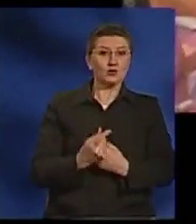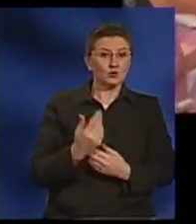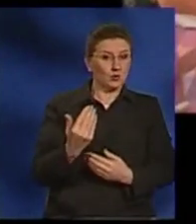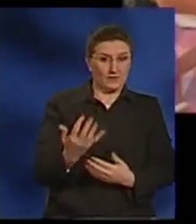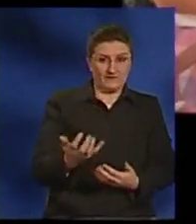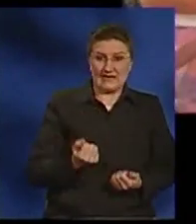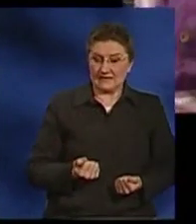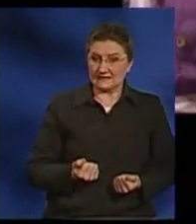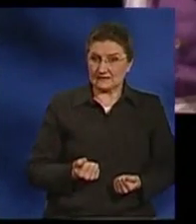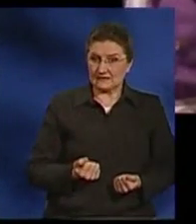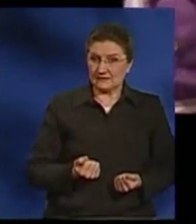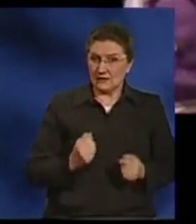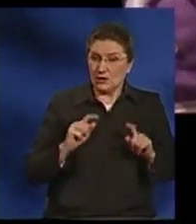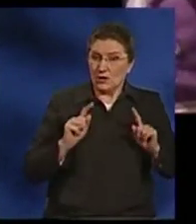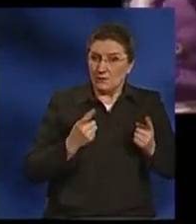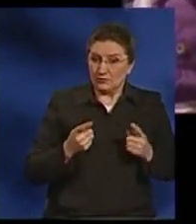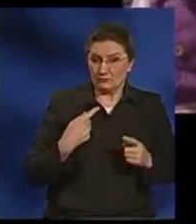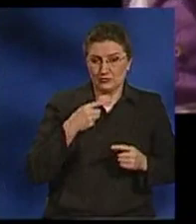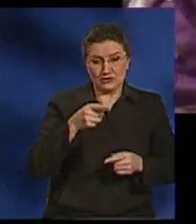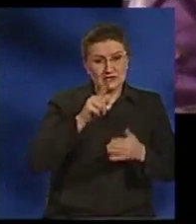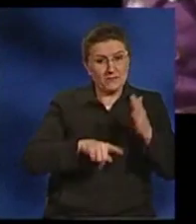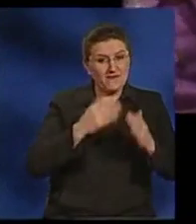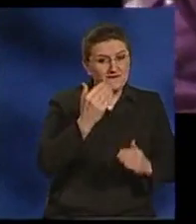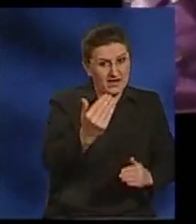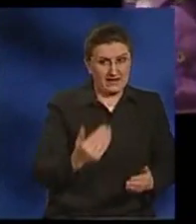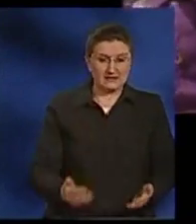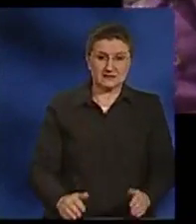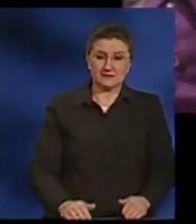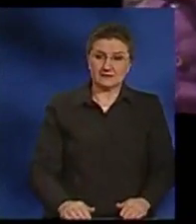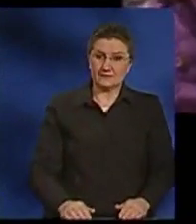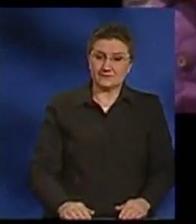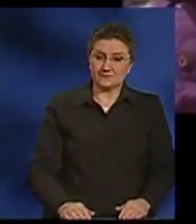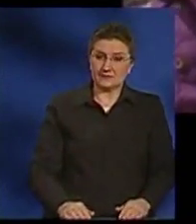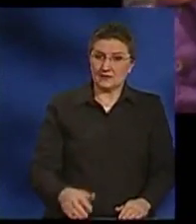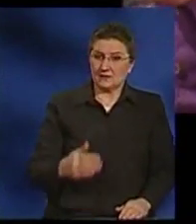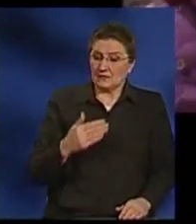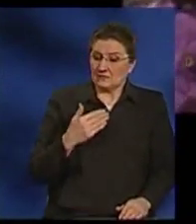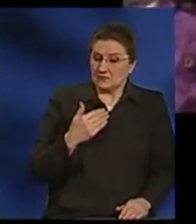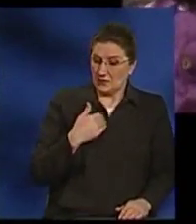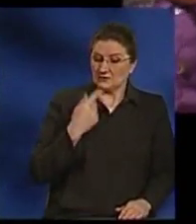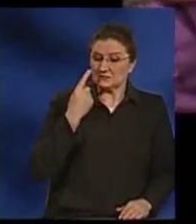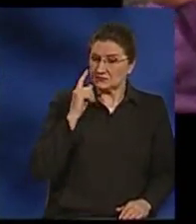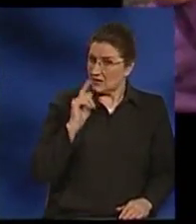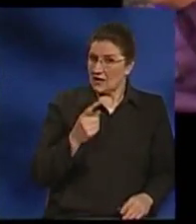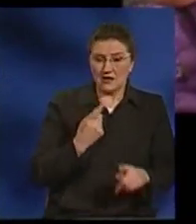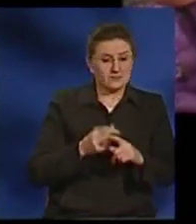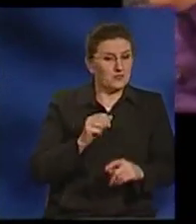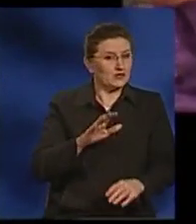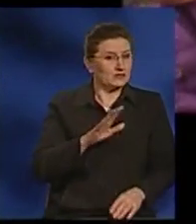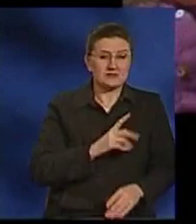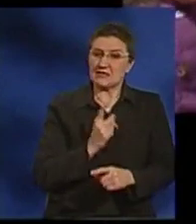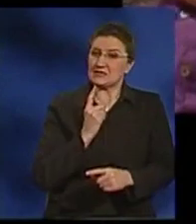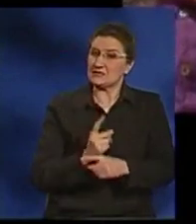взялся? И почему это мы должны тебе верить, а? К тому же, насколько известно, это, быть может,